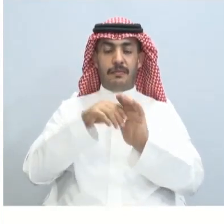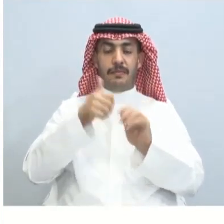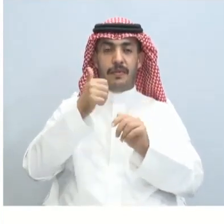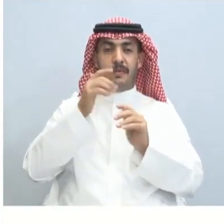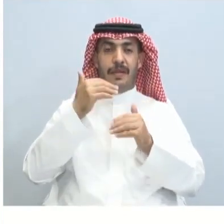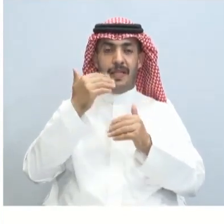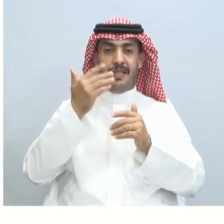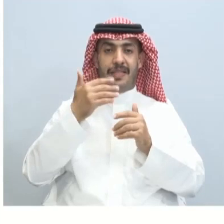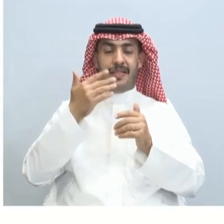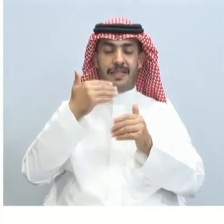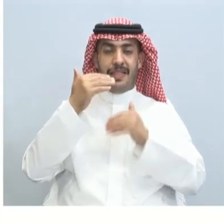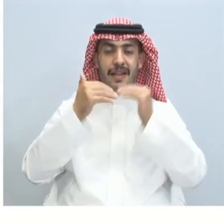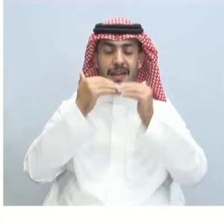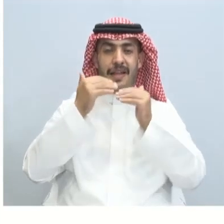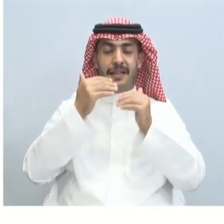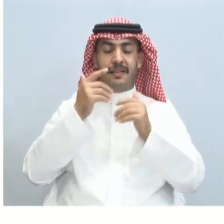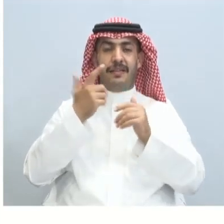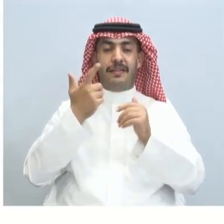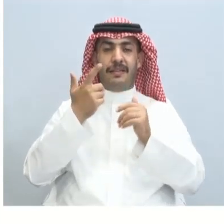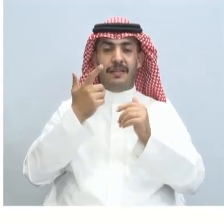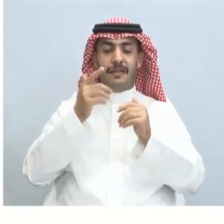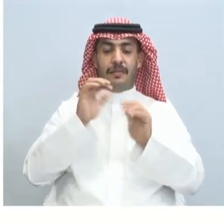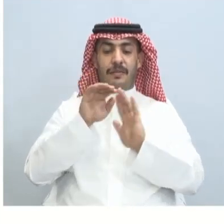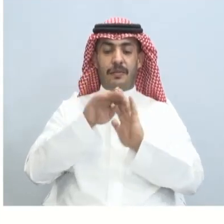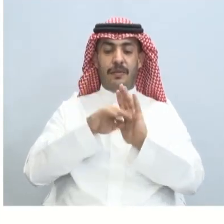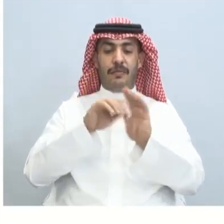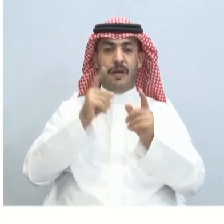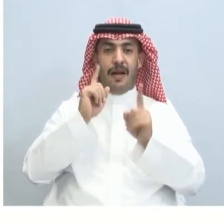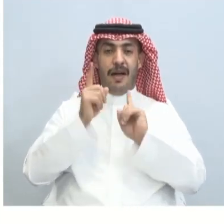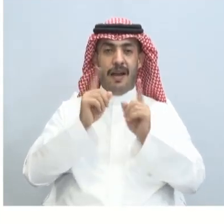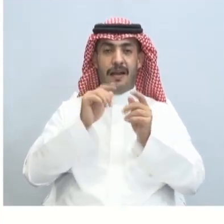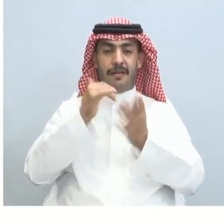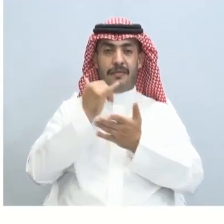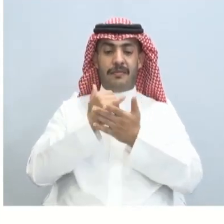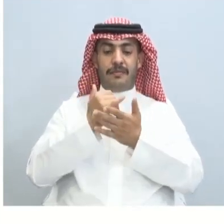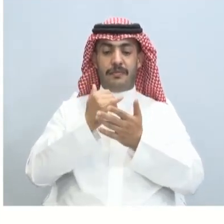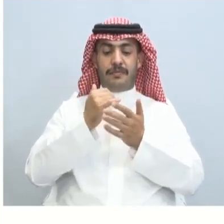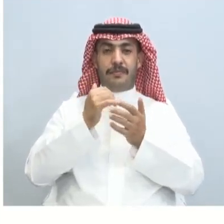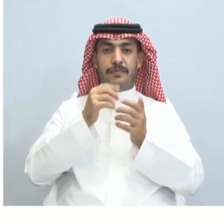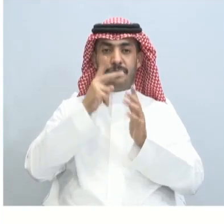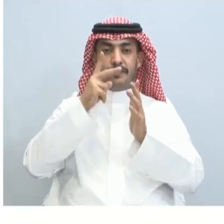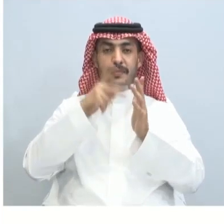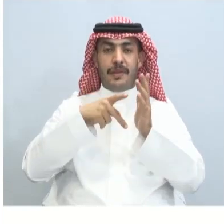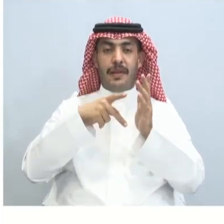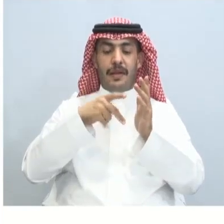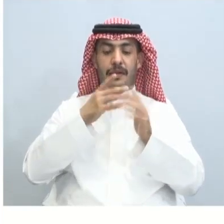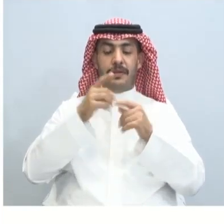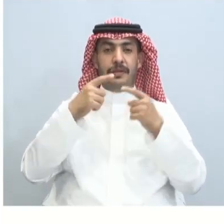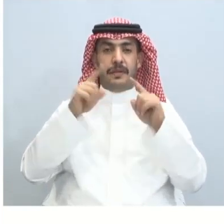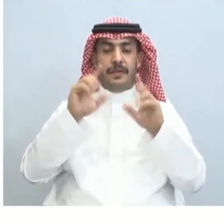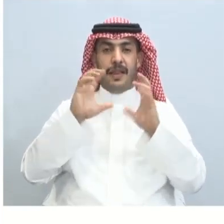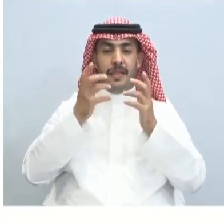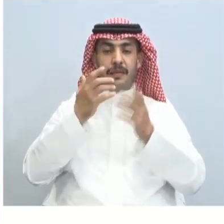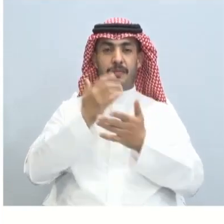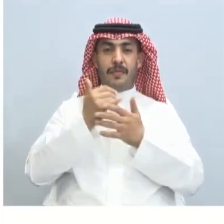الترقيات التي تصدر كقرار اداري مثلا قرار يصدر من مسؤول اذا هو كتابه اداري لابد ان يكون قرار صحيح